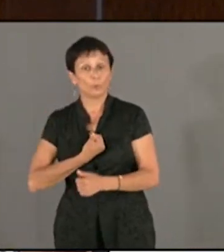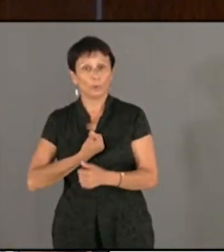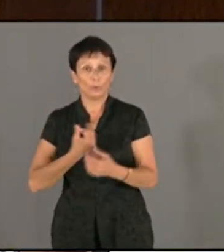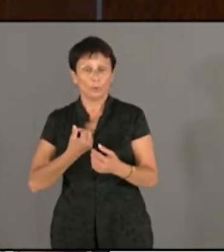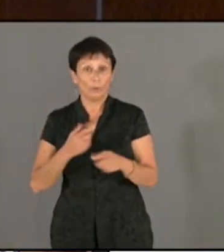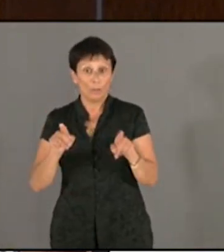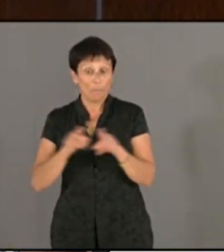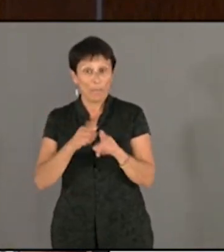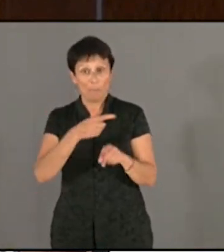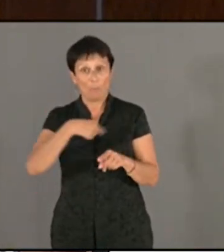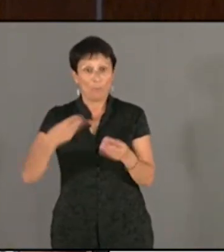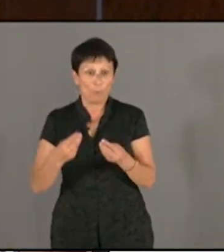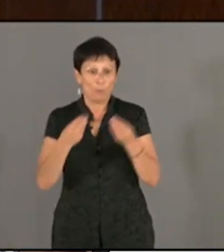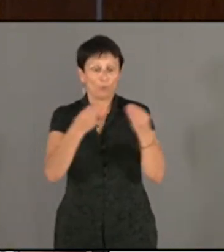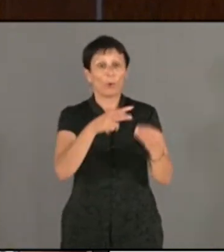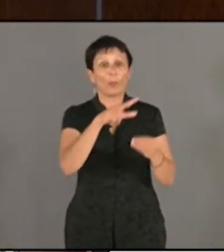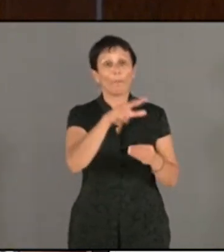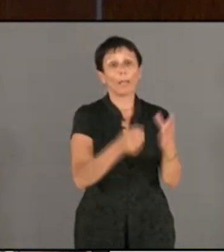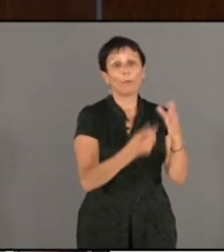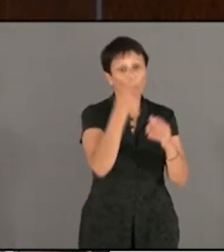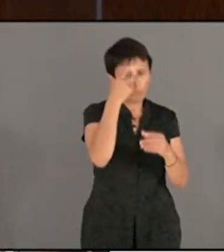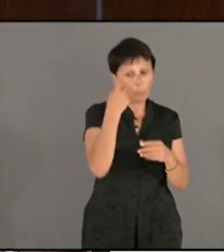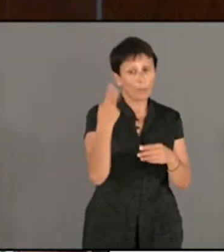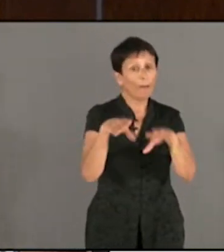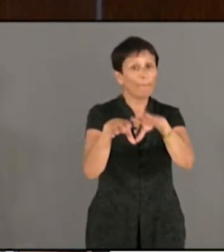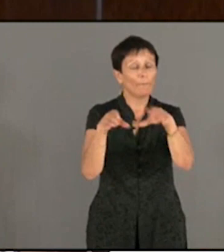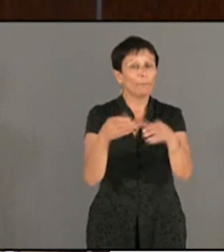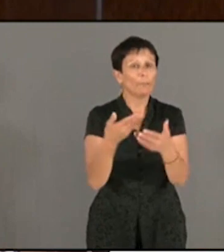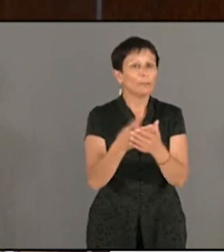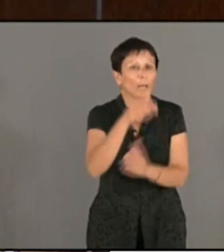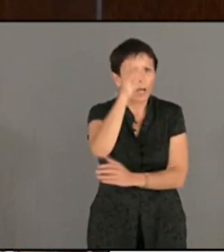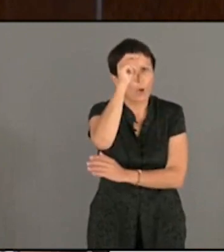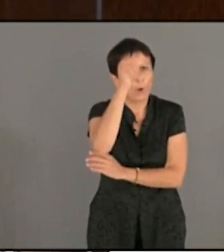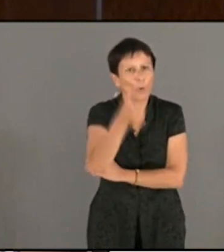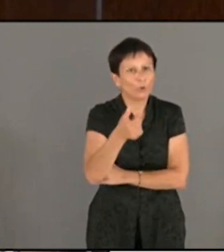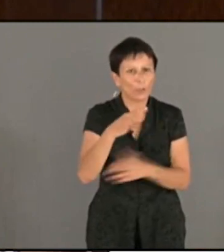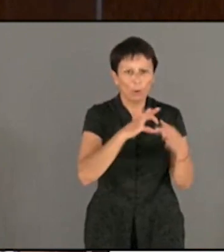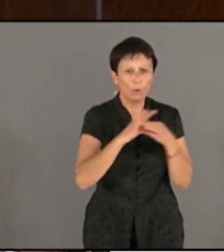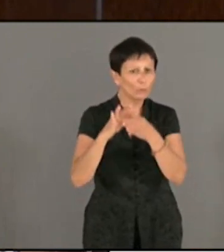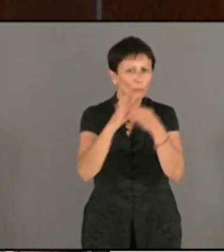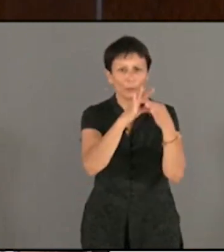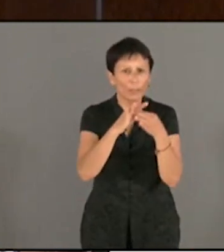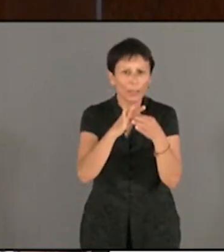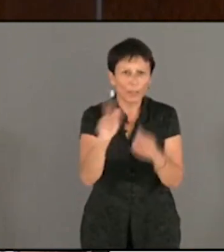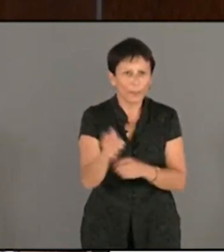partie d'une solidarité qui va de soi. Mais pourquoi